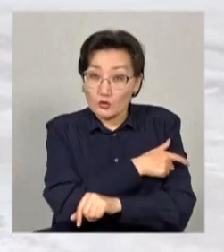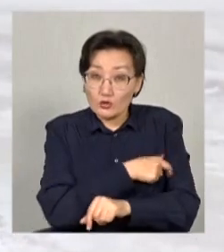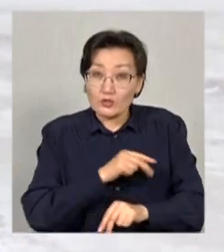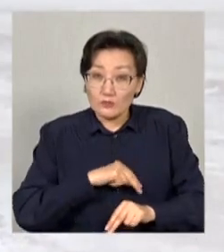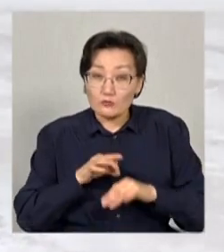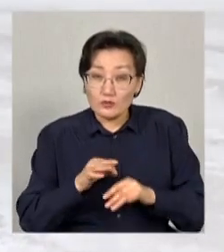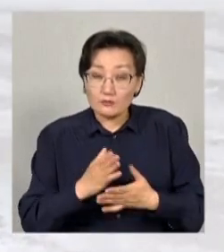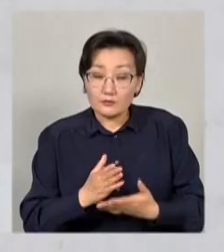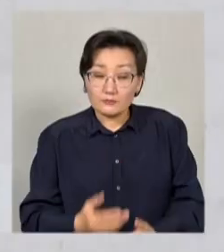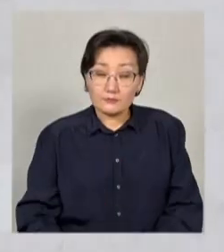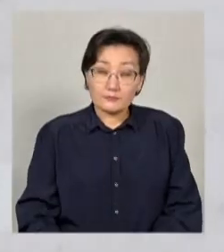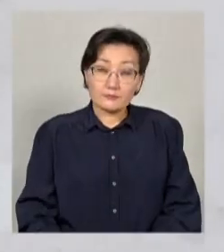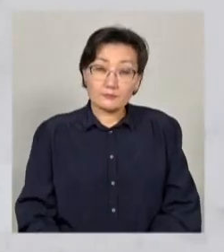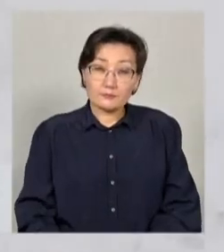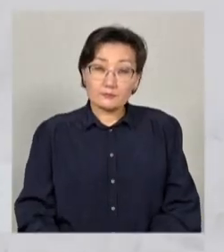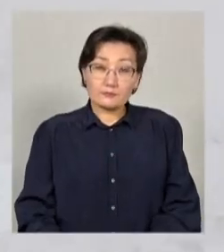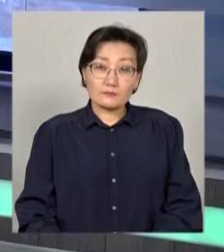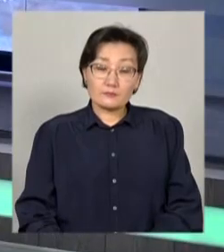ұйымдастыруда.